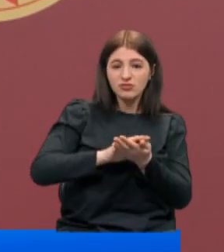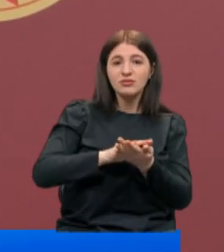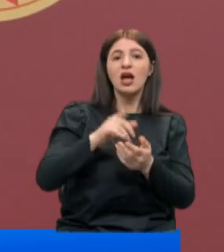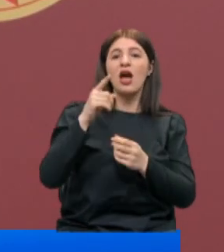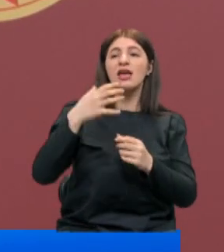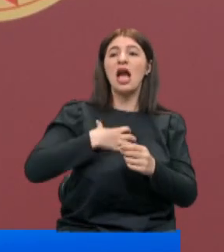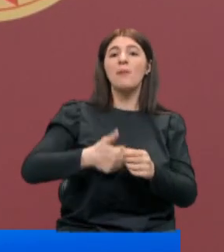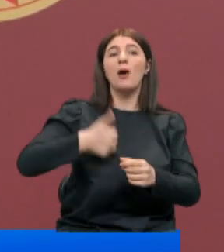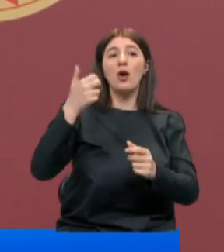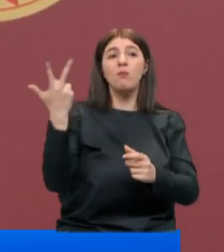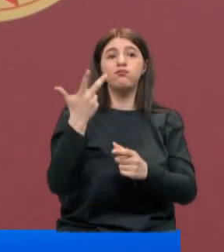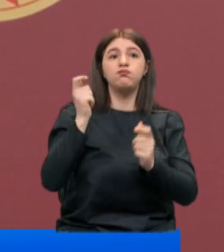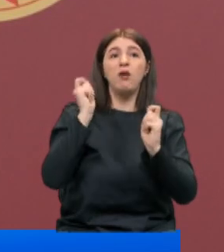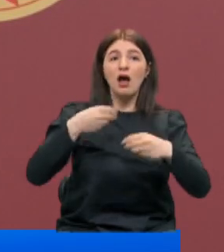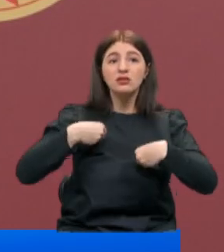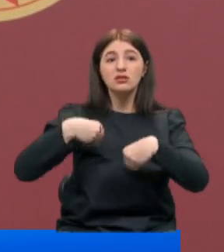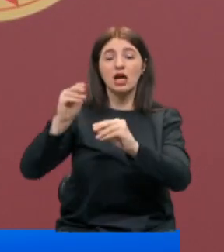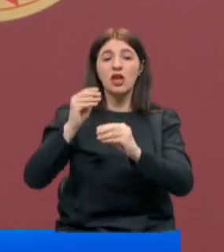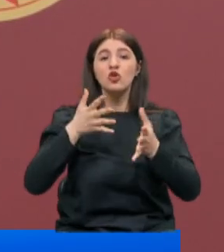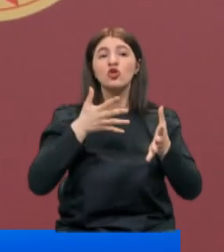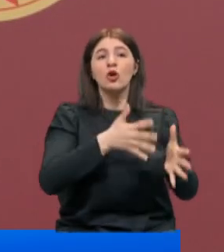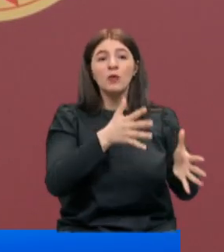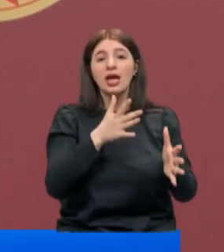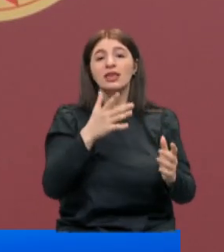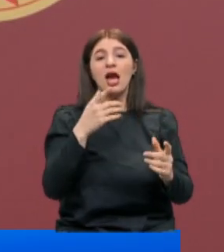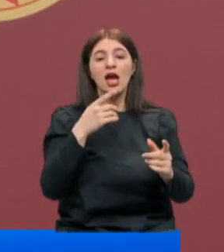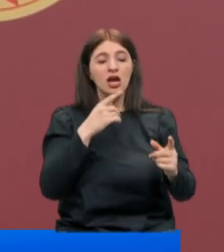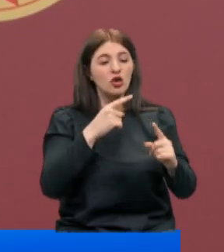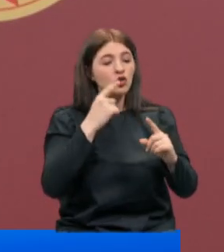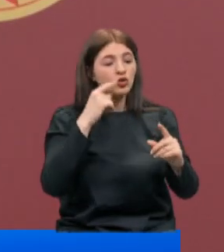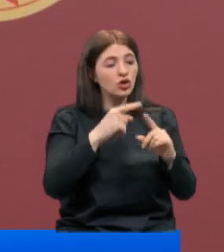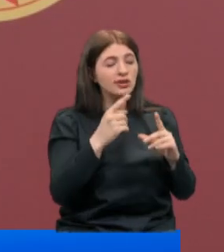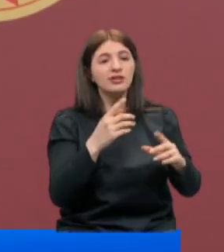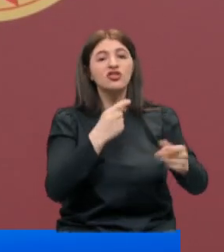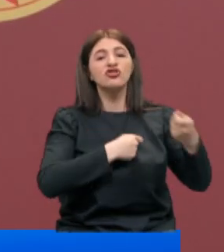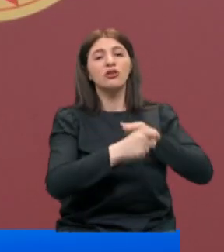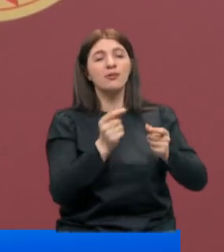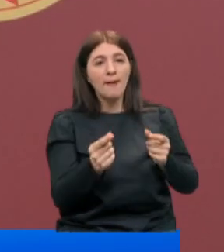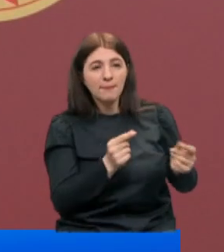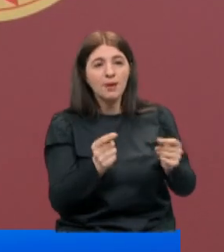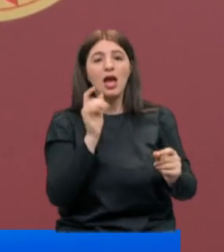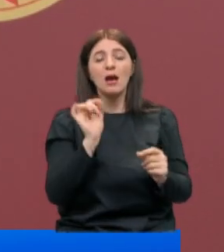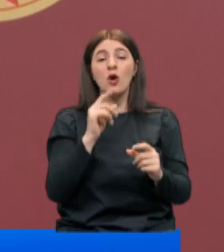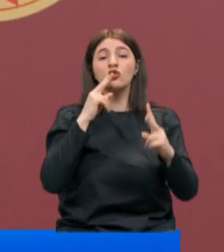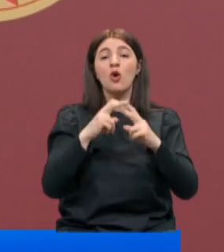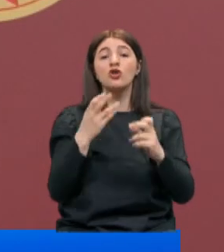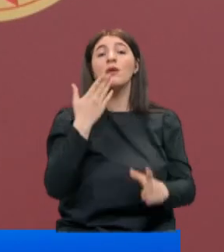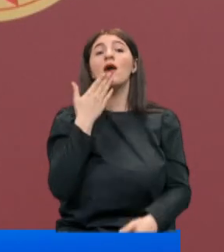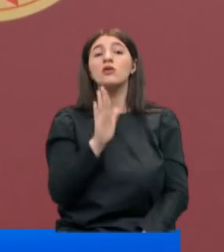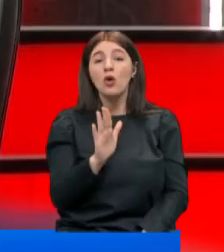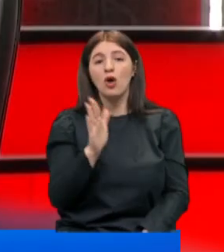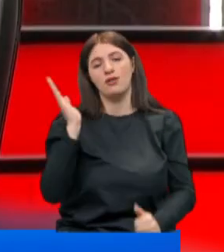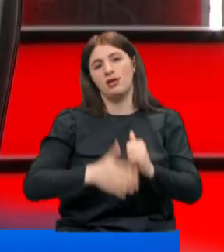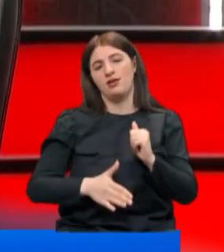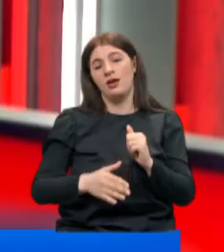kendi Bakanlığı'na fahiş fiyattan satan gümrüklerde nüfus ticareti yapan Ruhsar Pekcan a soruşturma yok